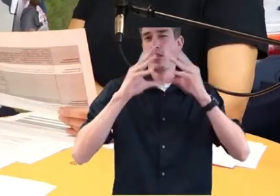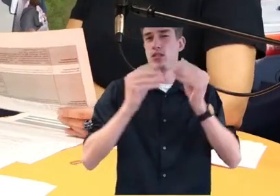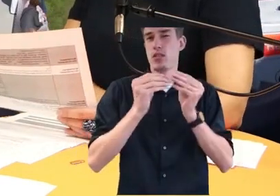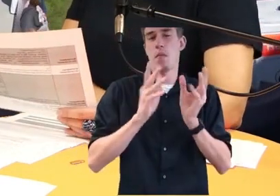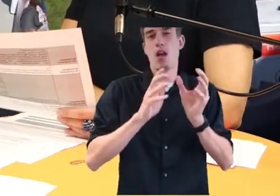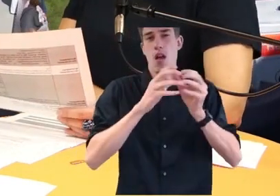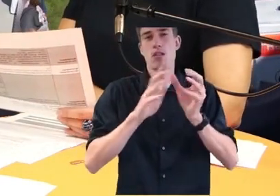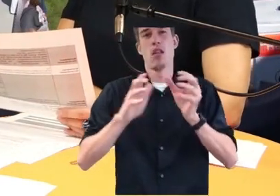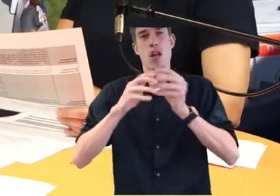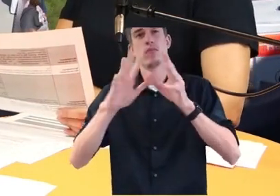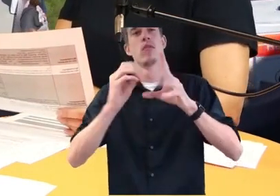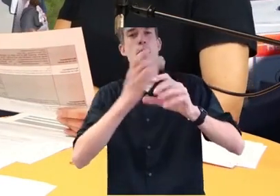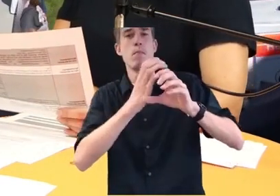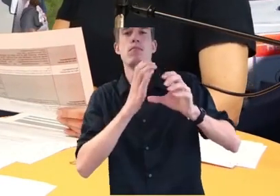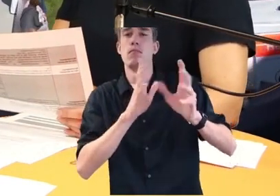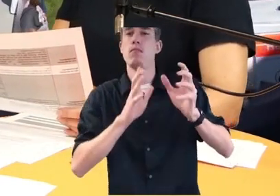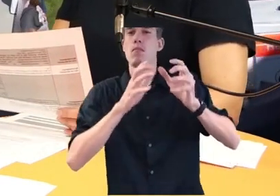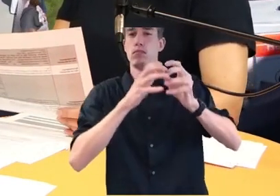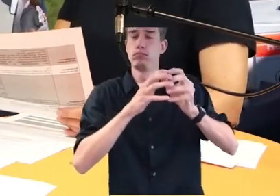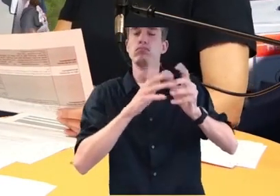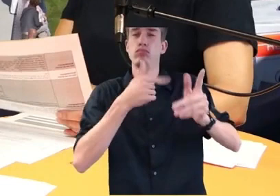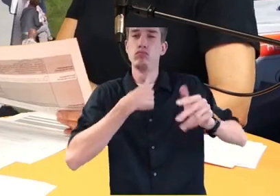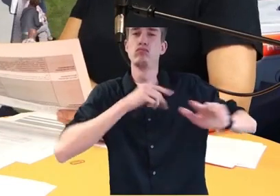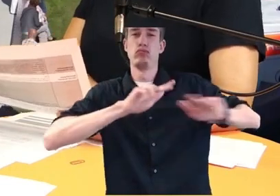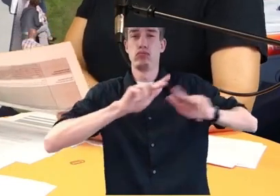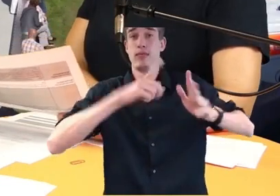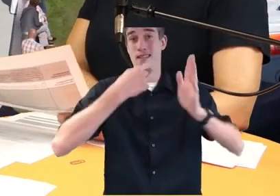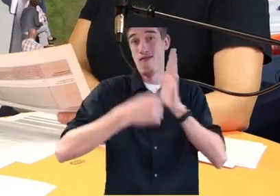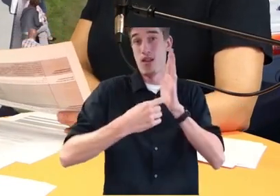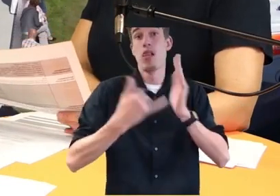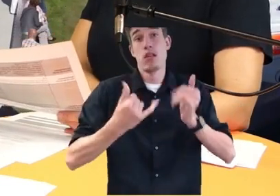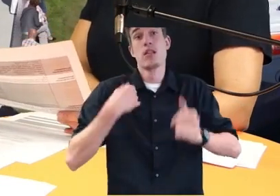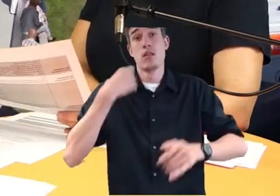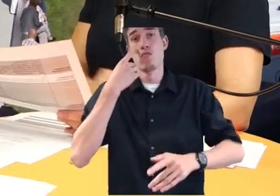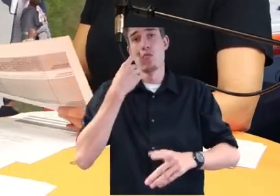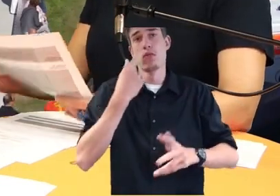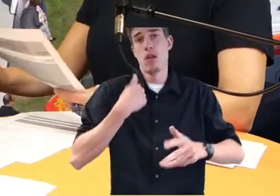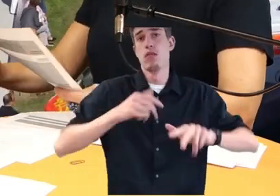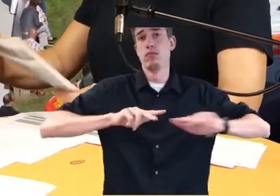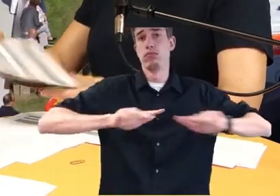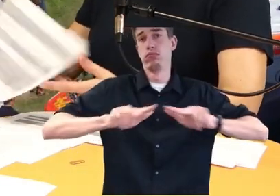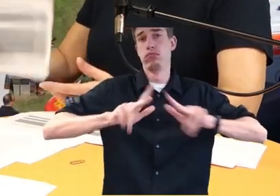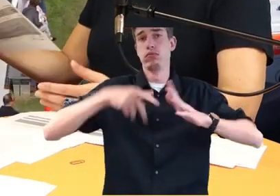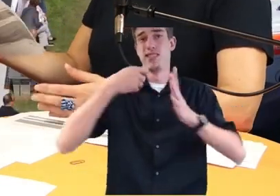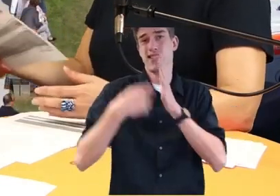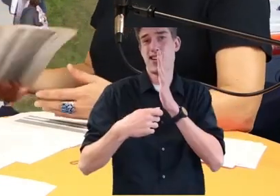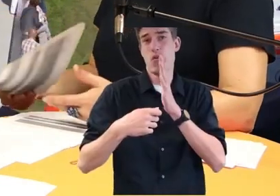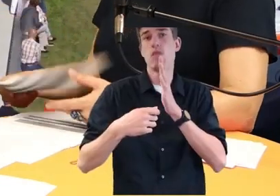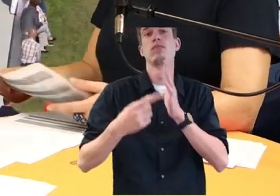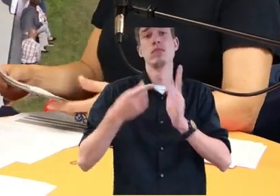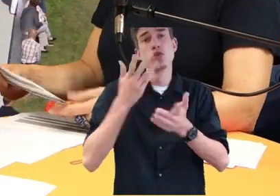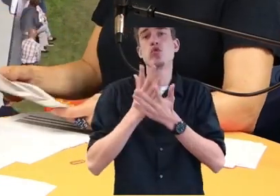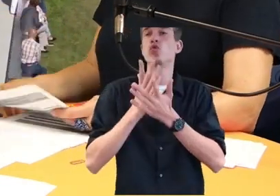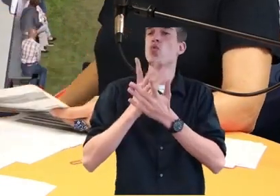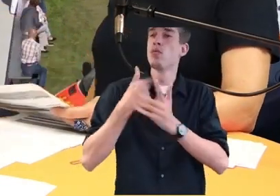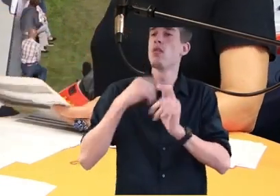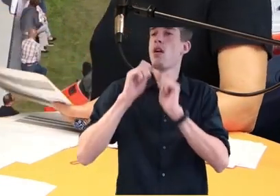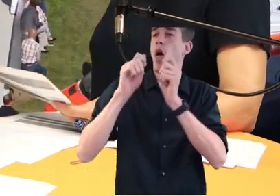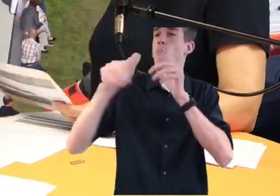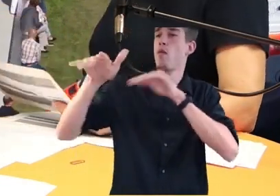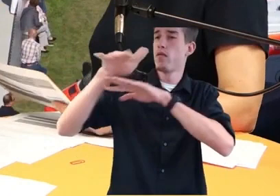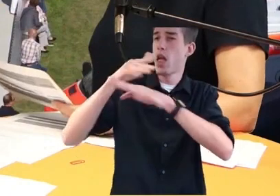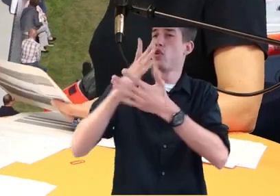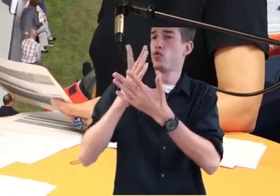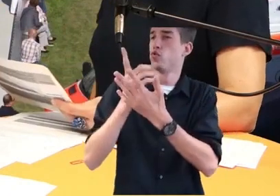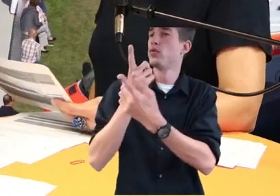die Mannschaftstransportwagen, die dort noch fehlen. Also die sind momentan in der Beschaffung. Da findet auch schon Kommunikation mit möglichen Auftragnehmern statt.